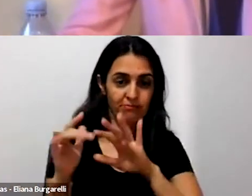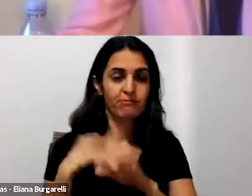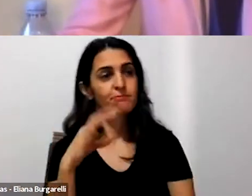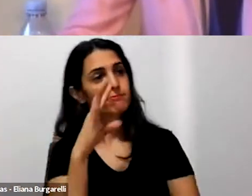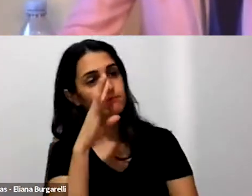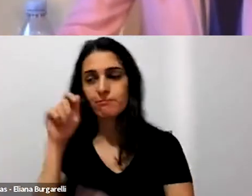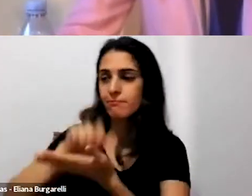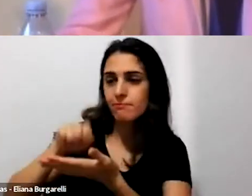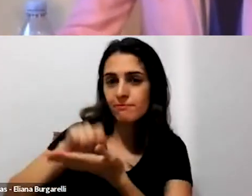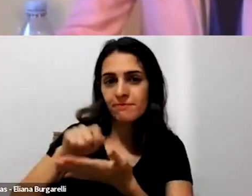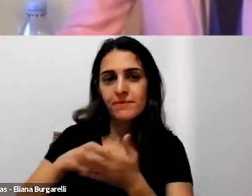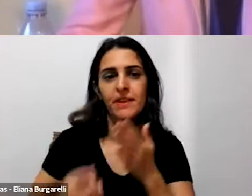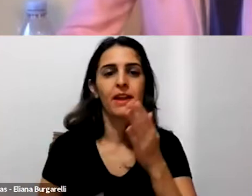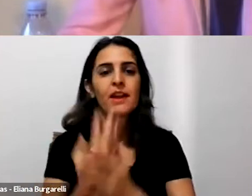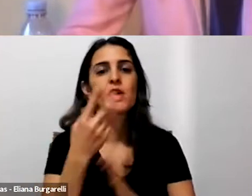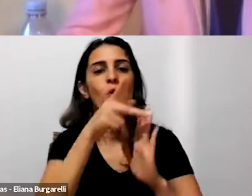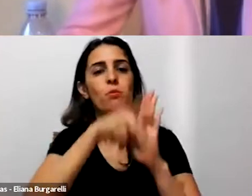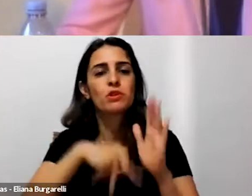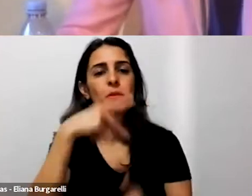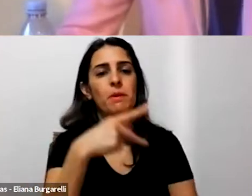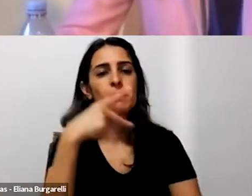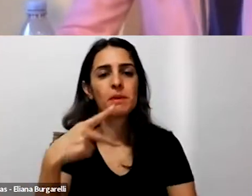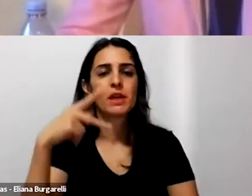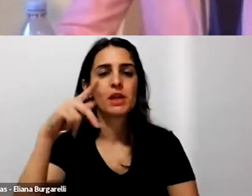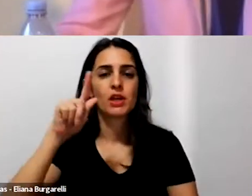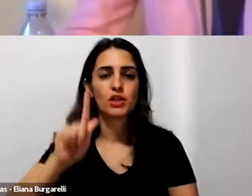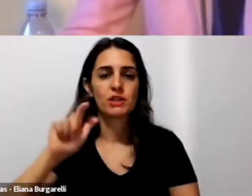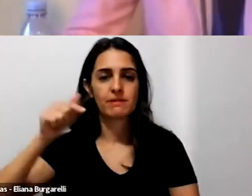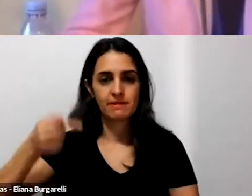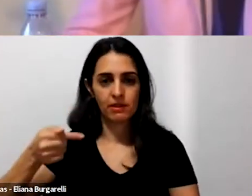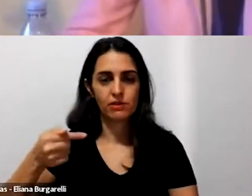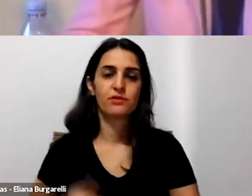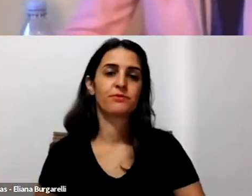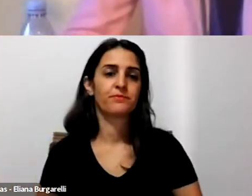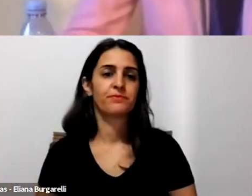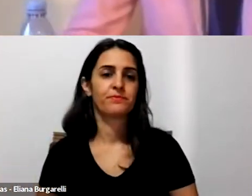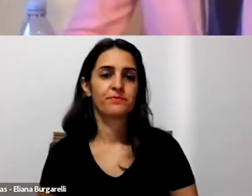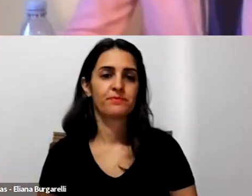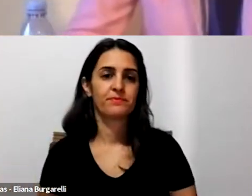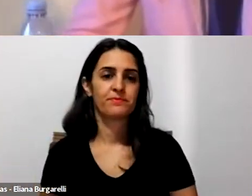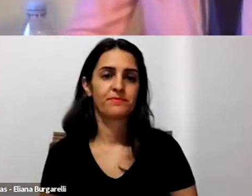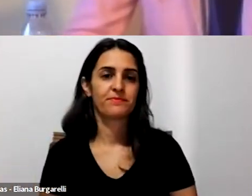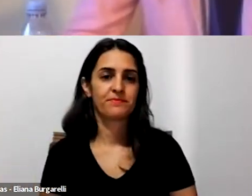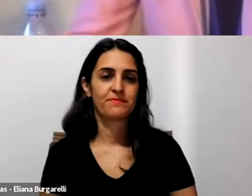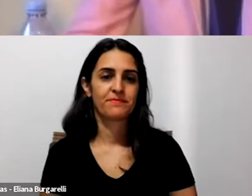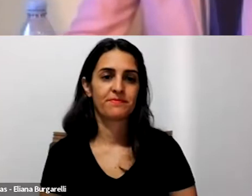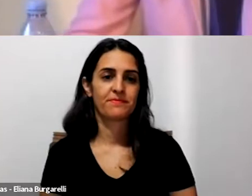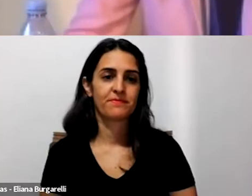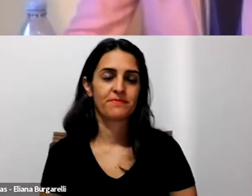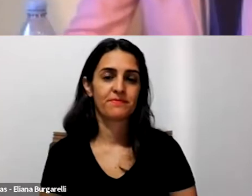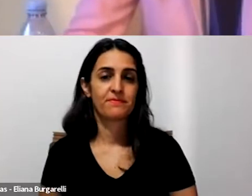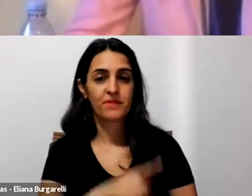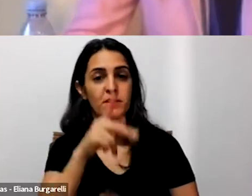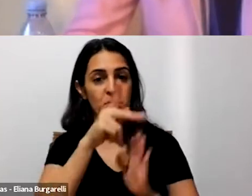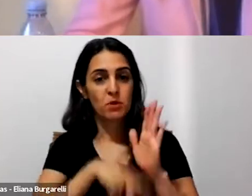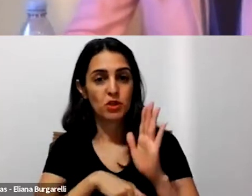foi lançado o projeto PPG7, qui a permis de protéger des millions d'hectares de forêts tropicales au Brésil. que permitiu